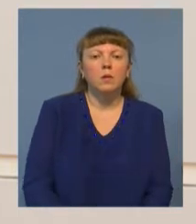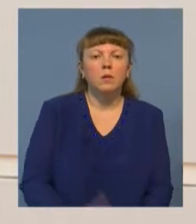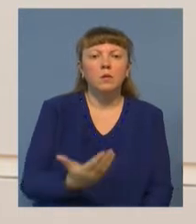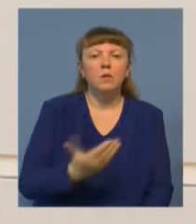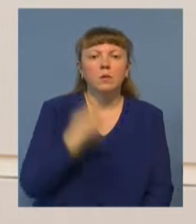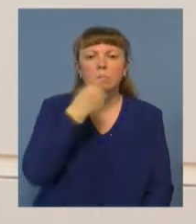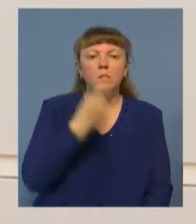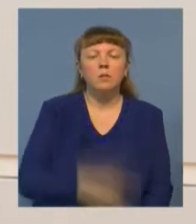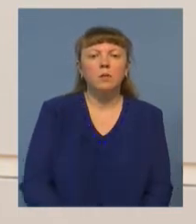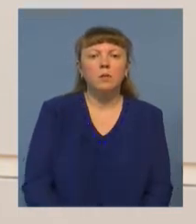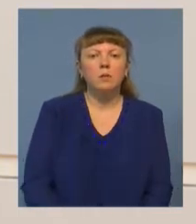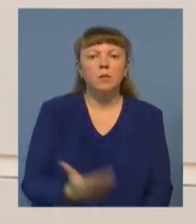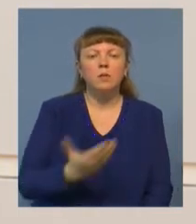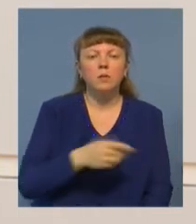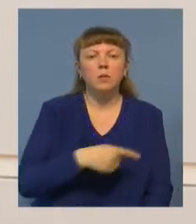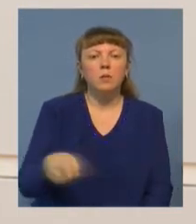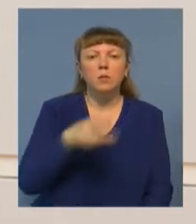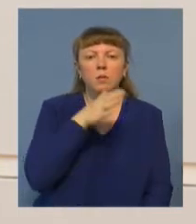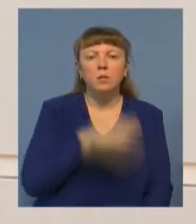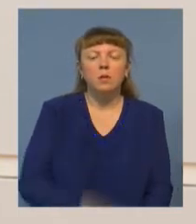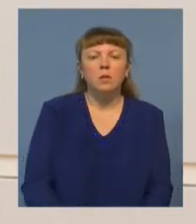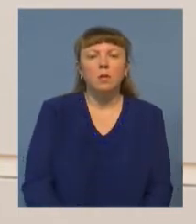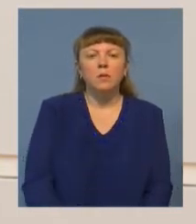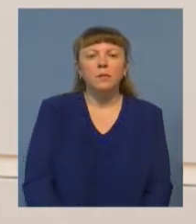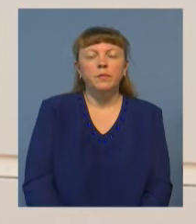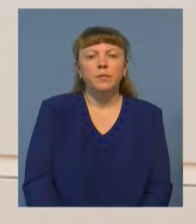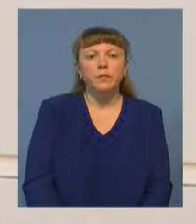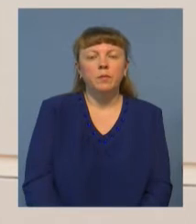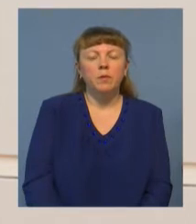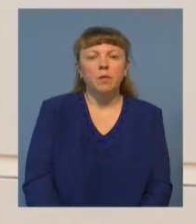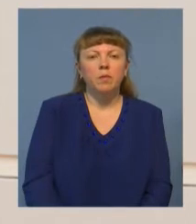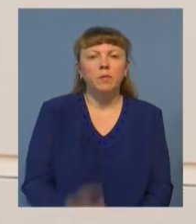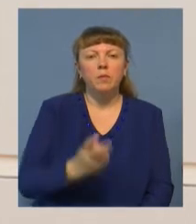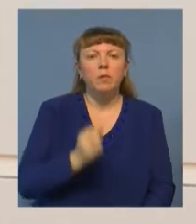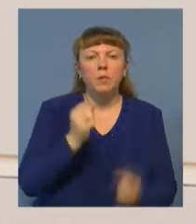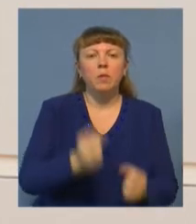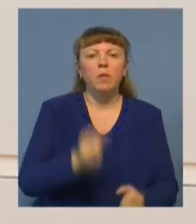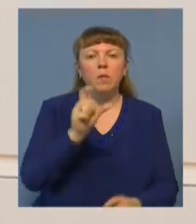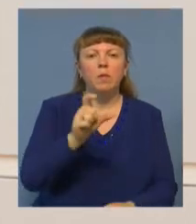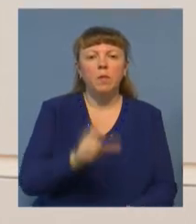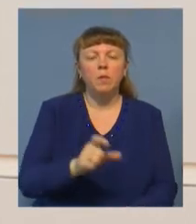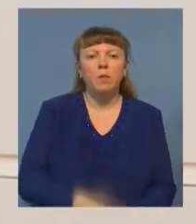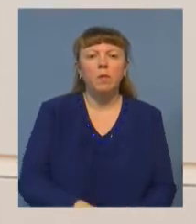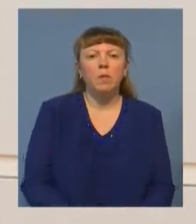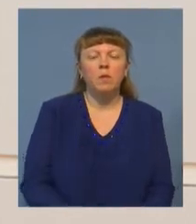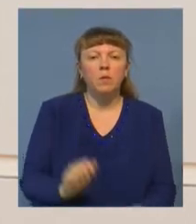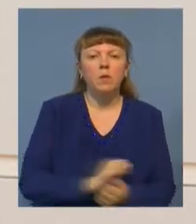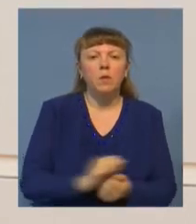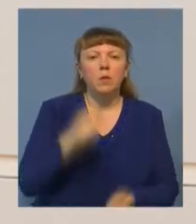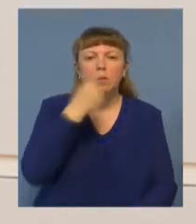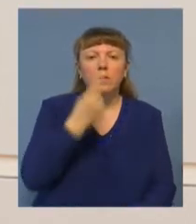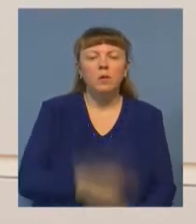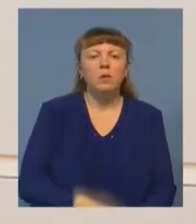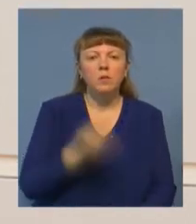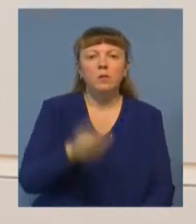данную организацию за такой-то период, за определенный период, который необходим установить гражданину, документы этой организации